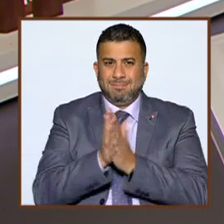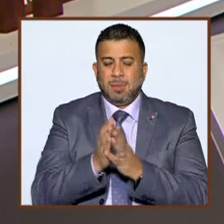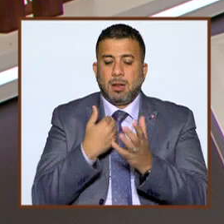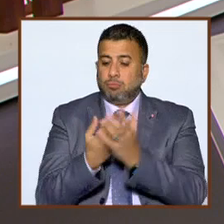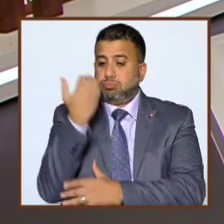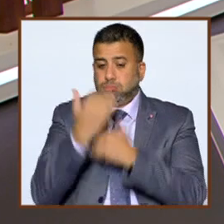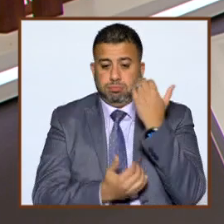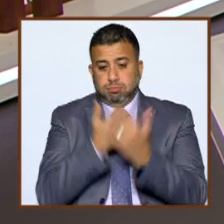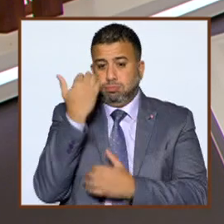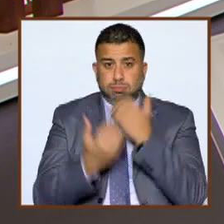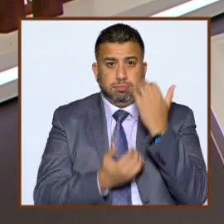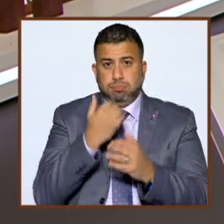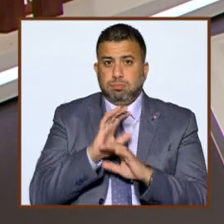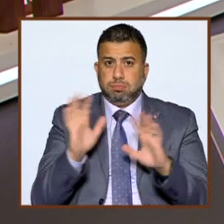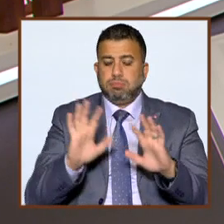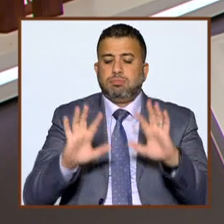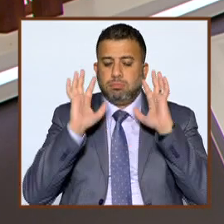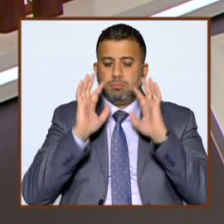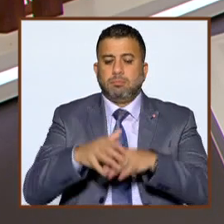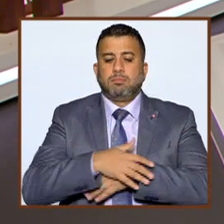توضيت وصلي.